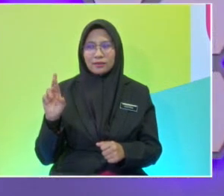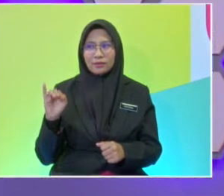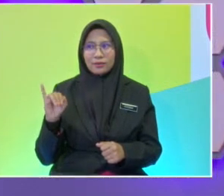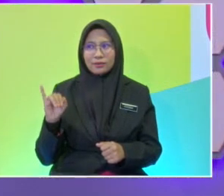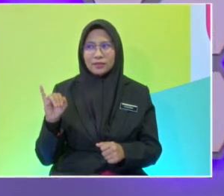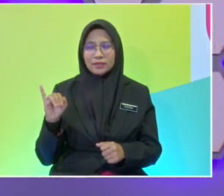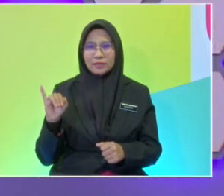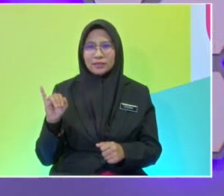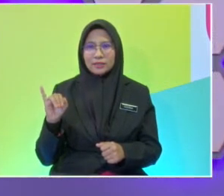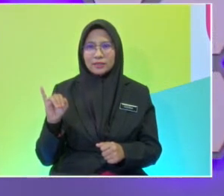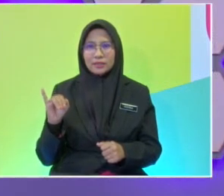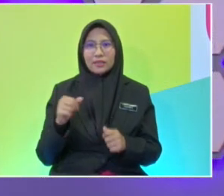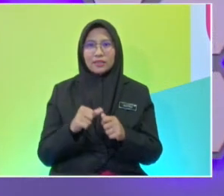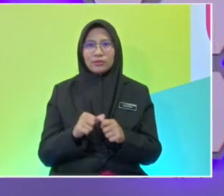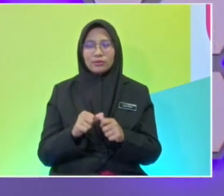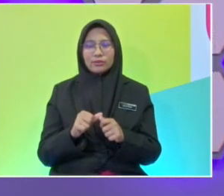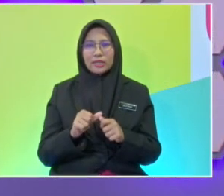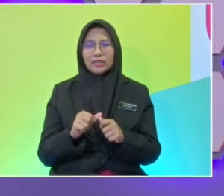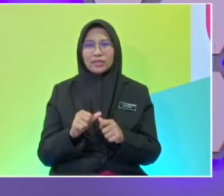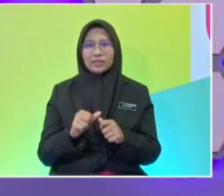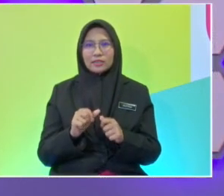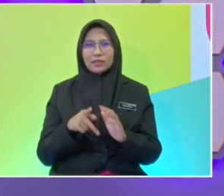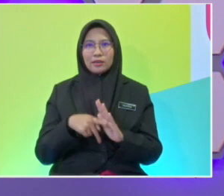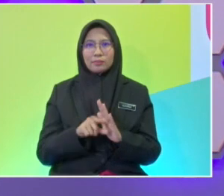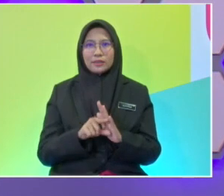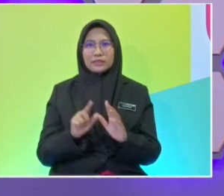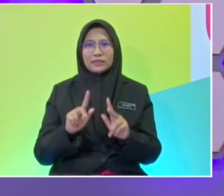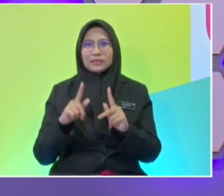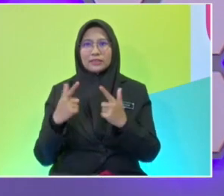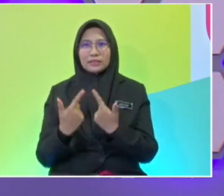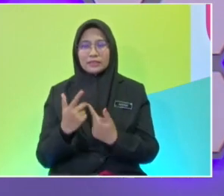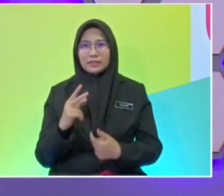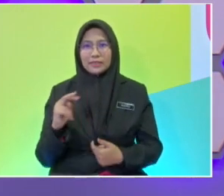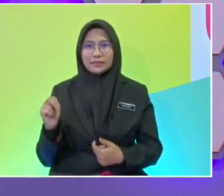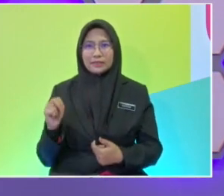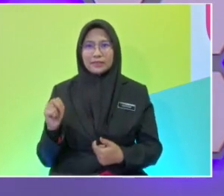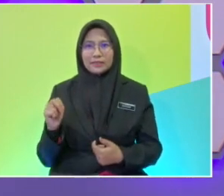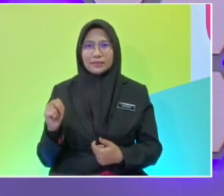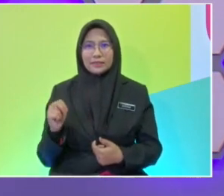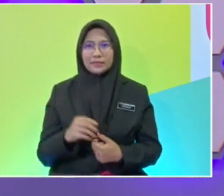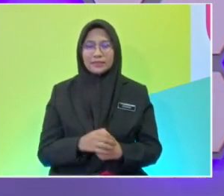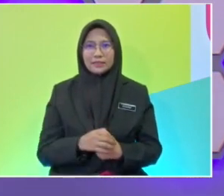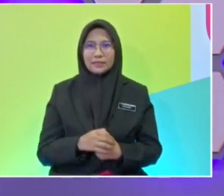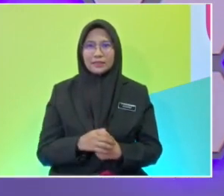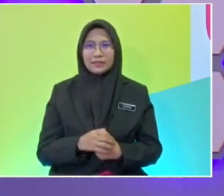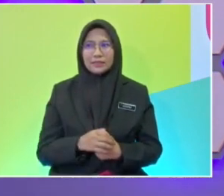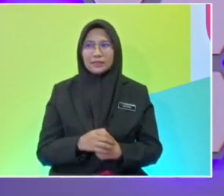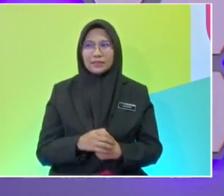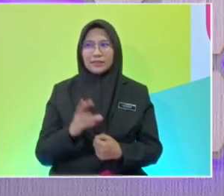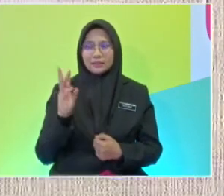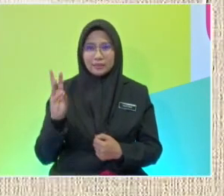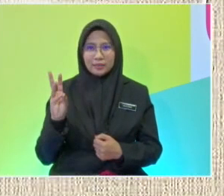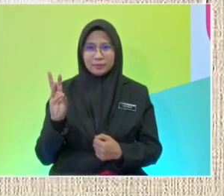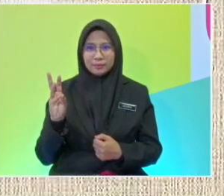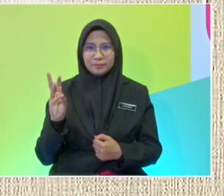mengelas topi-topik berdasarkan jenis kategori yang kita akan bagi dalam soal yang tersebut yang keenam